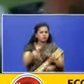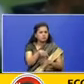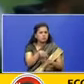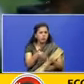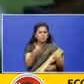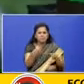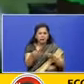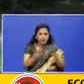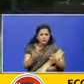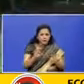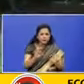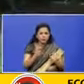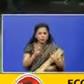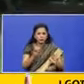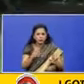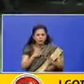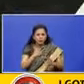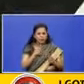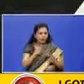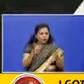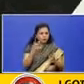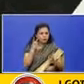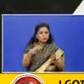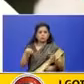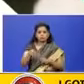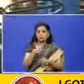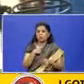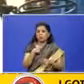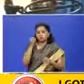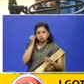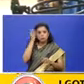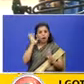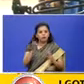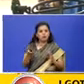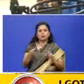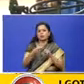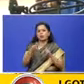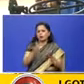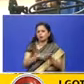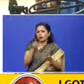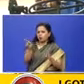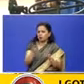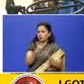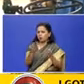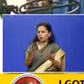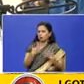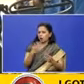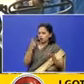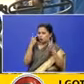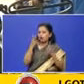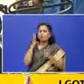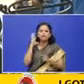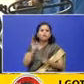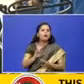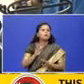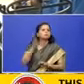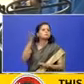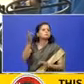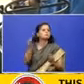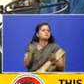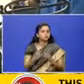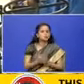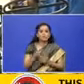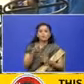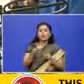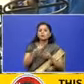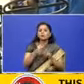अधिक जागरूकता दिख रही है। मुझे तमिलनाडु के एक ऐसे ही दिलचस्प प्रयास के बारे में भी जानने का मौका मिला। ये